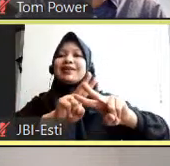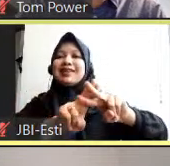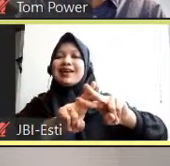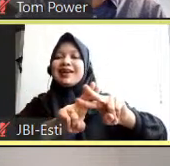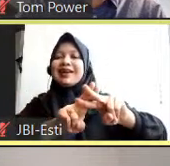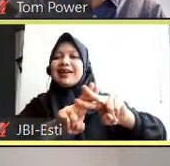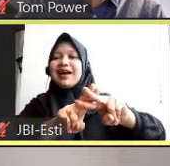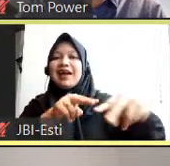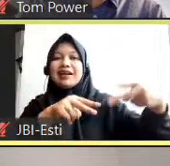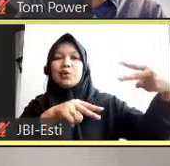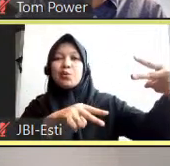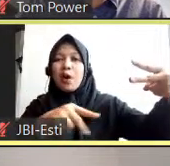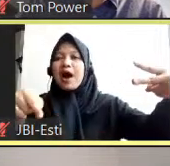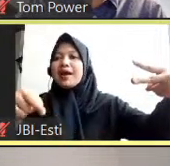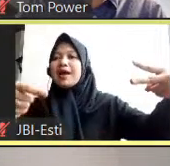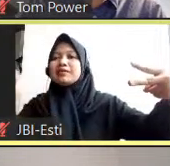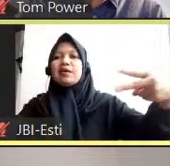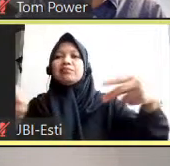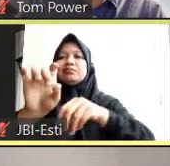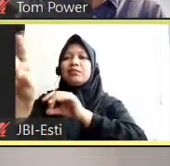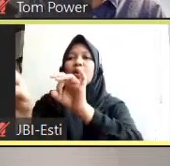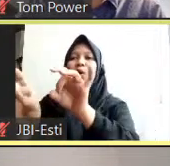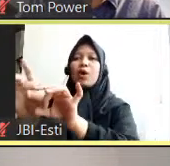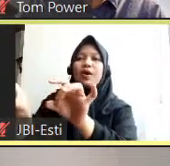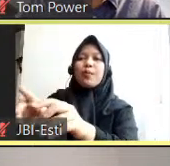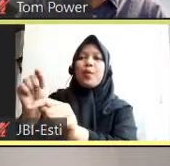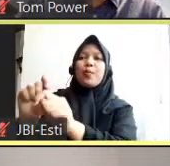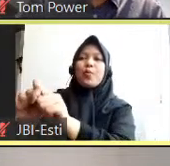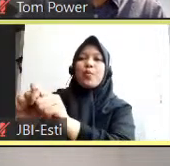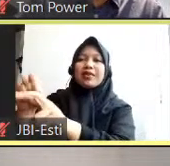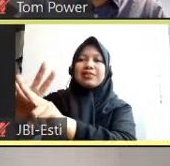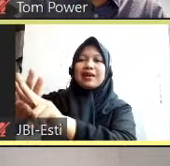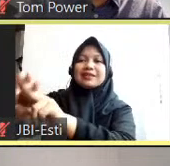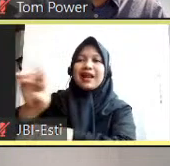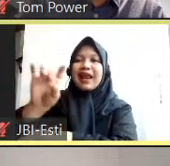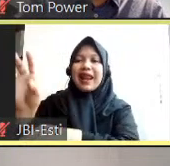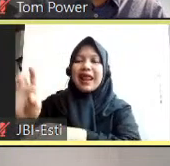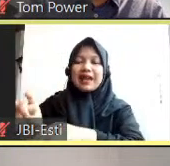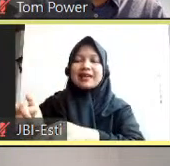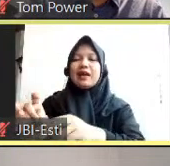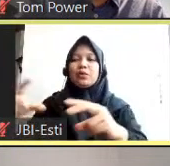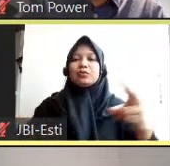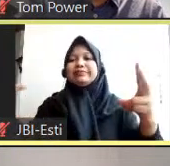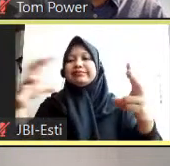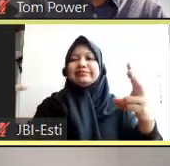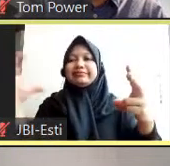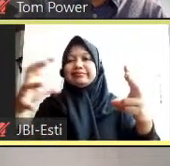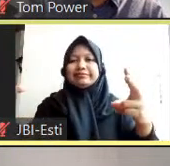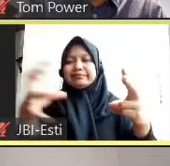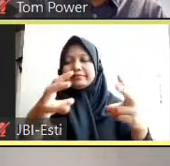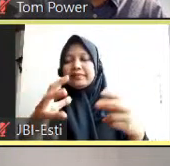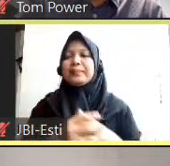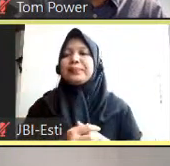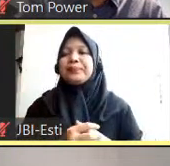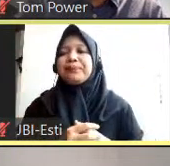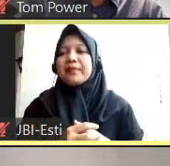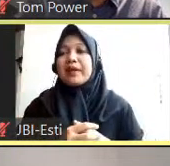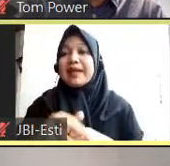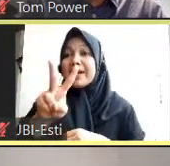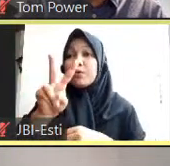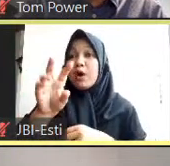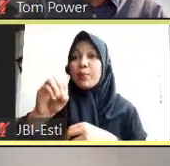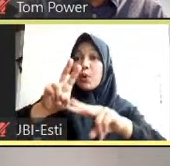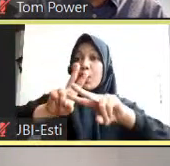sebelum undang-undang disahkan itu justru sedikit ya. Nah, 20 hashtag baru ini yang menarik,